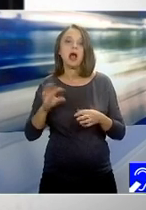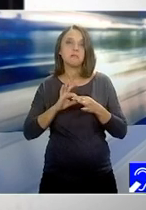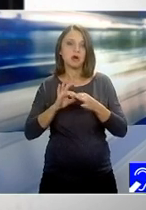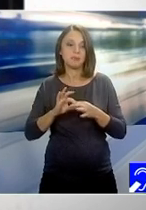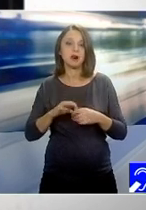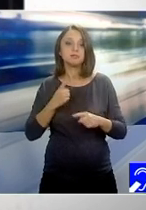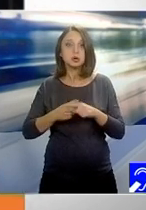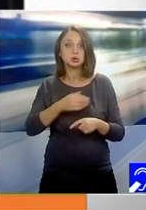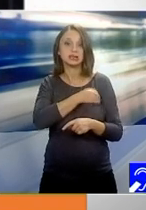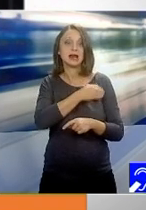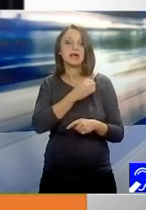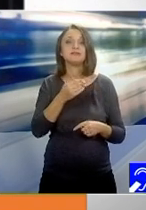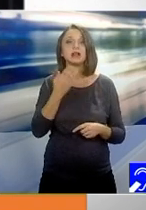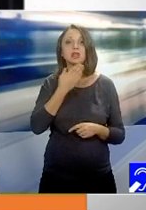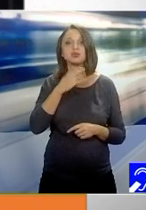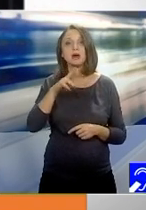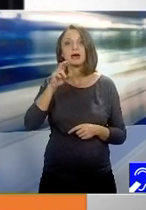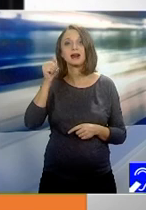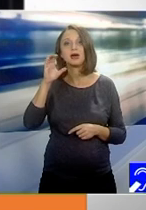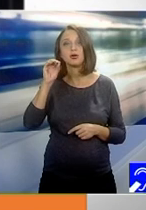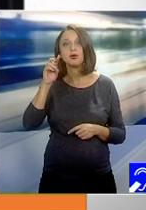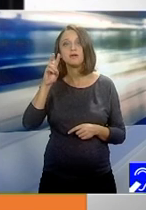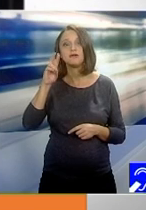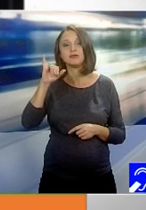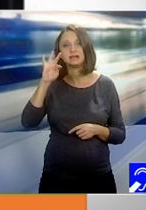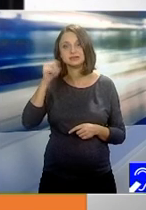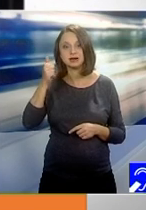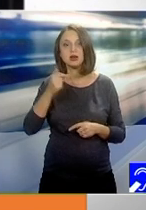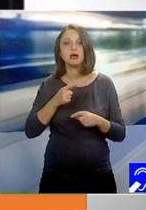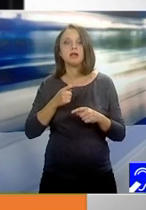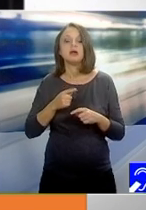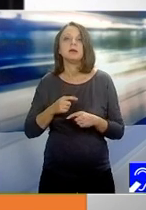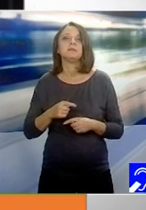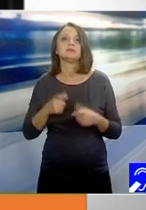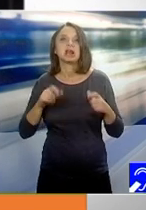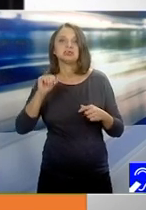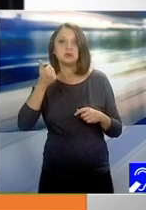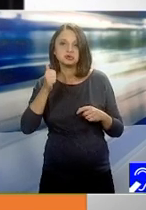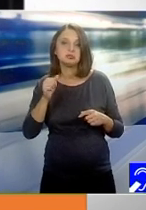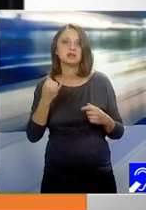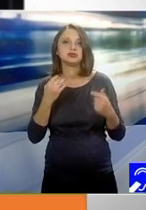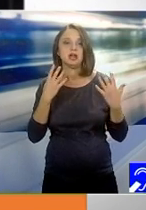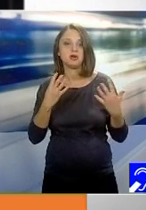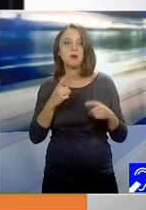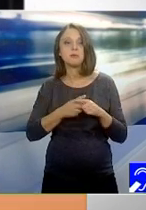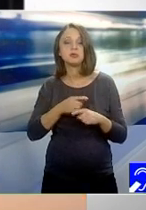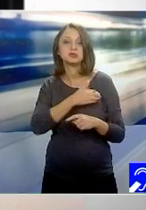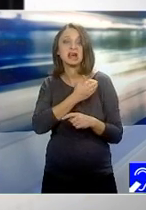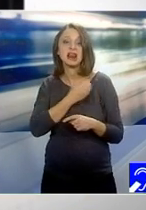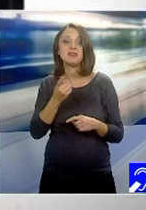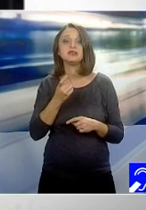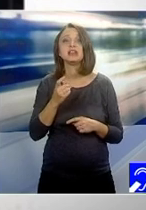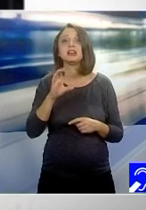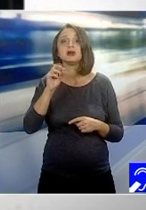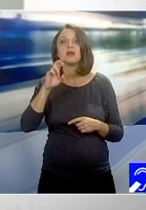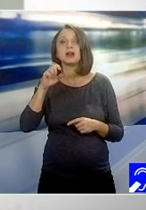mai avut elevi de la Racoviță, de clasa 11-a și vreo 2 de a 9-a, și elevi de la coreografie. Ei au